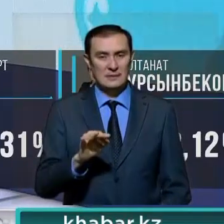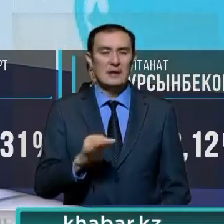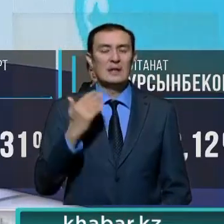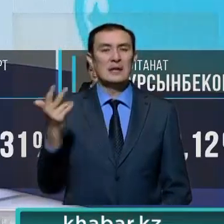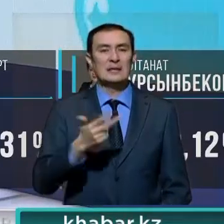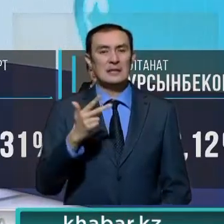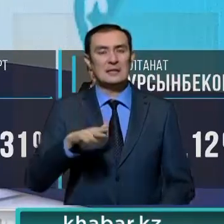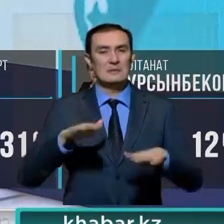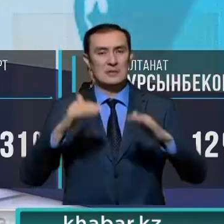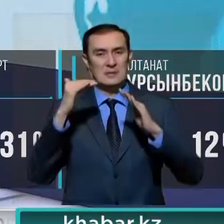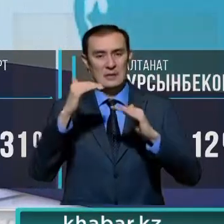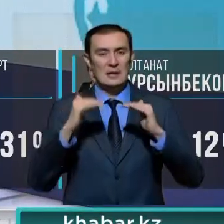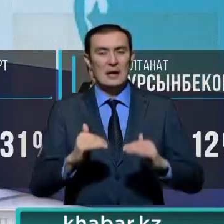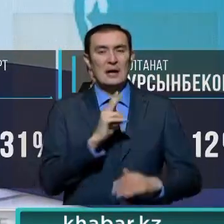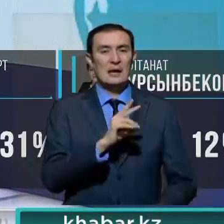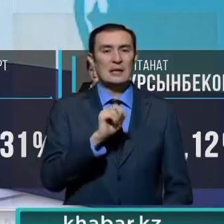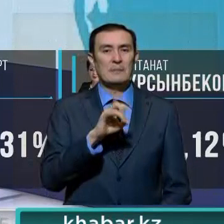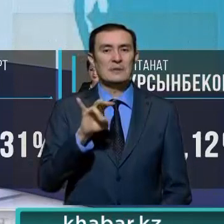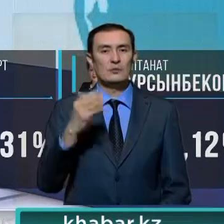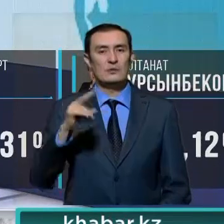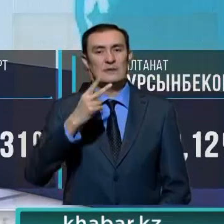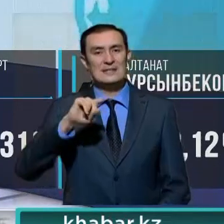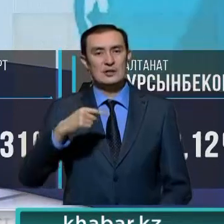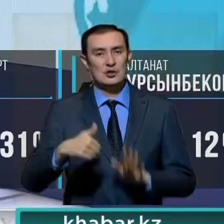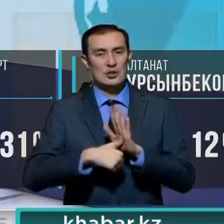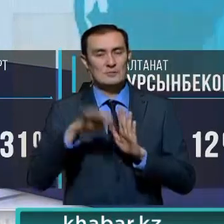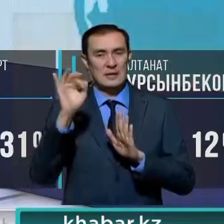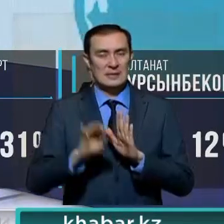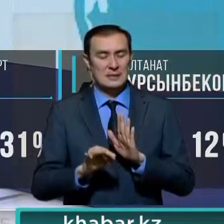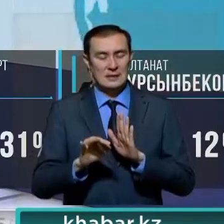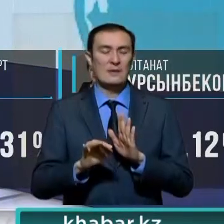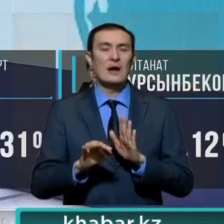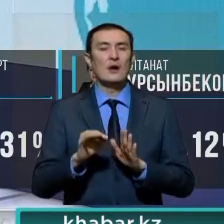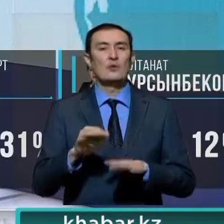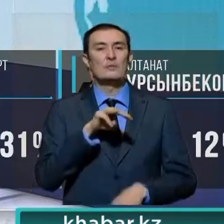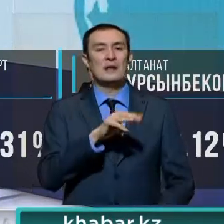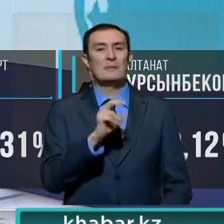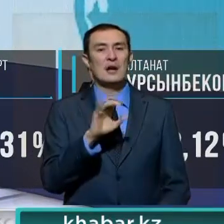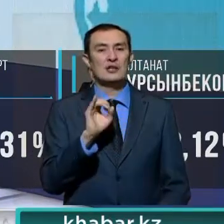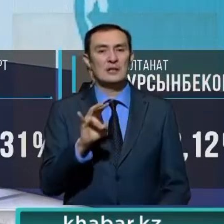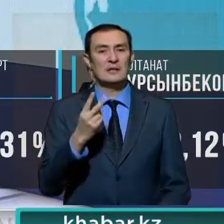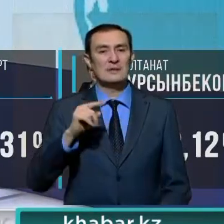3,42%. На третьем месте расположилась Харакат Абден, у нее 2,6% голосов, у Мейрама Кажикена